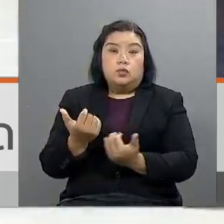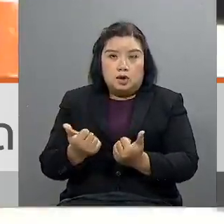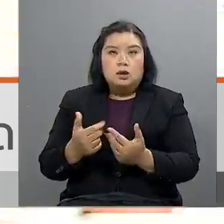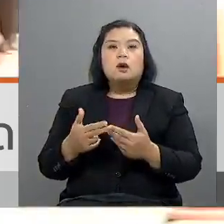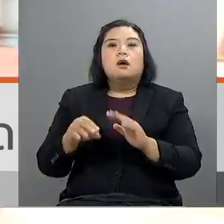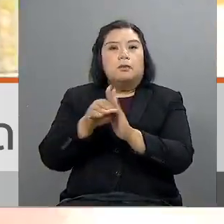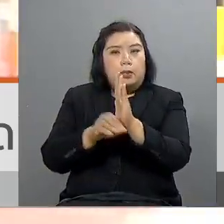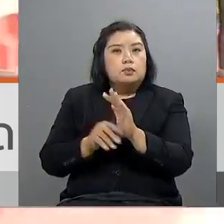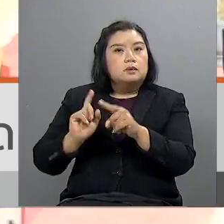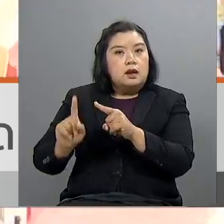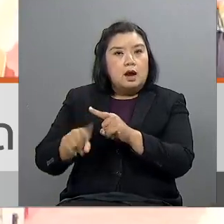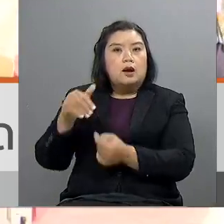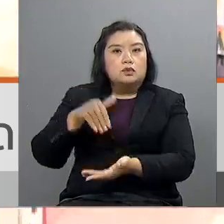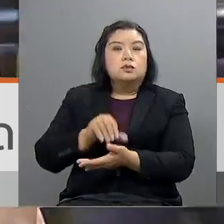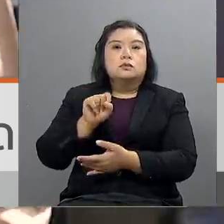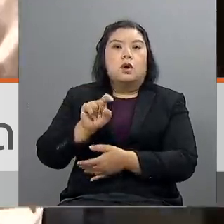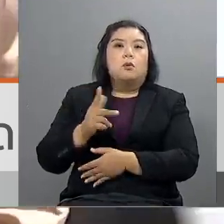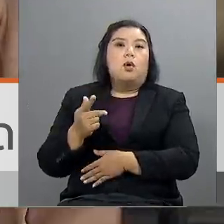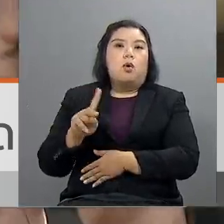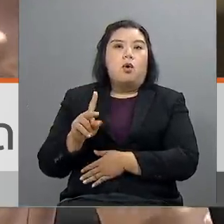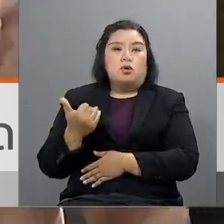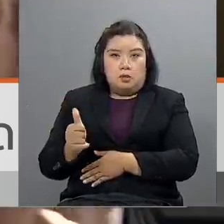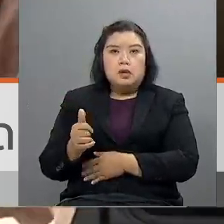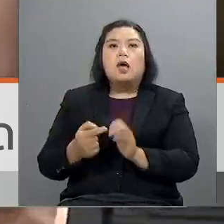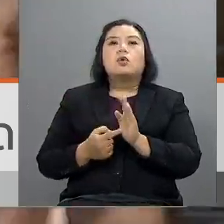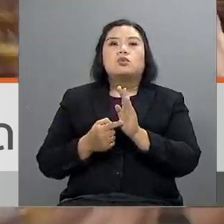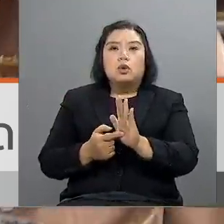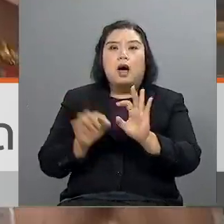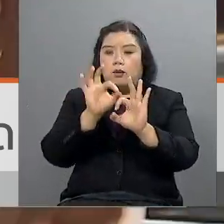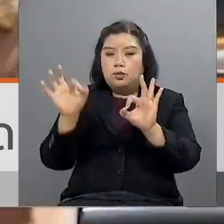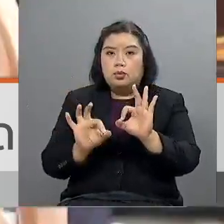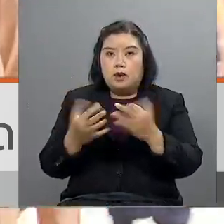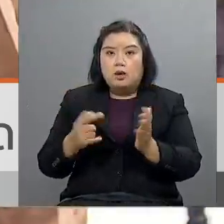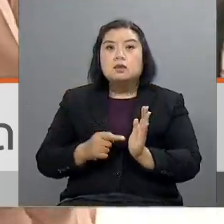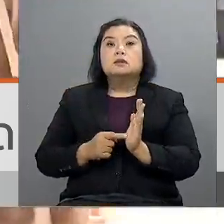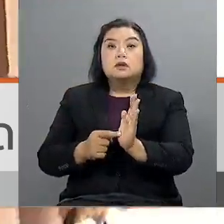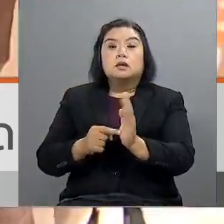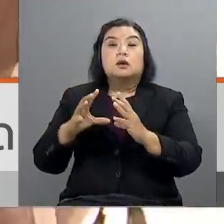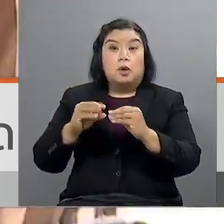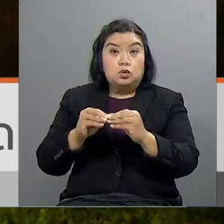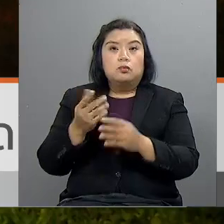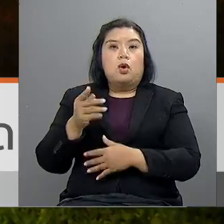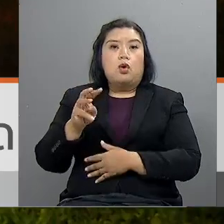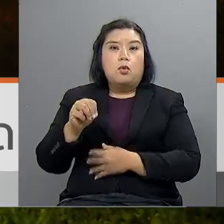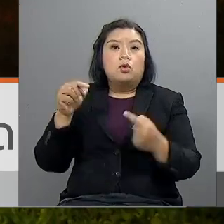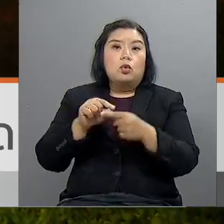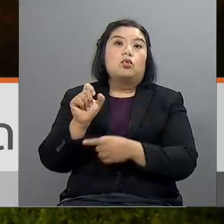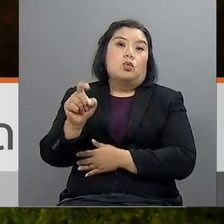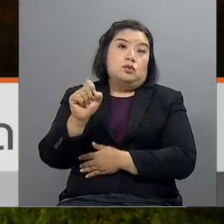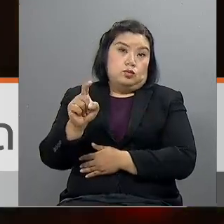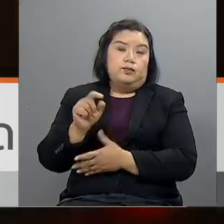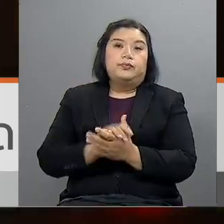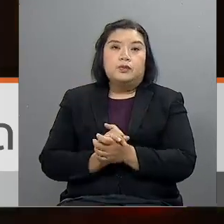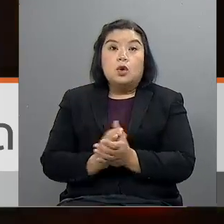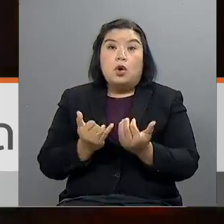ของสปกชุดเล็กยังคงเป็นร่างที่จะเสนอให้ที่ประชุมสปกชุดใหญ่ในวันศุกร์นี้ซึ่งการผ่อนคลายมาตรการ